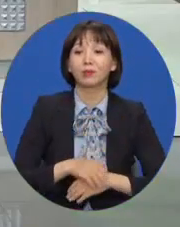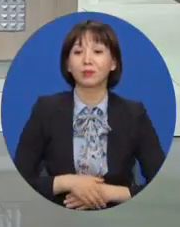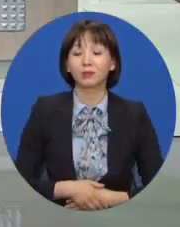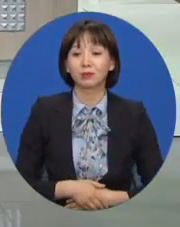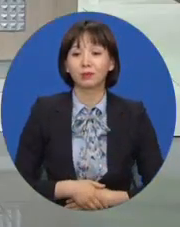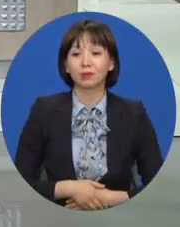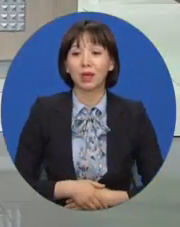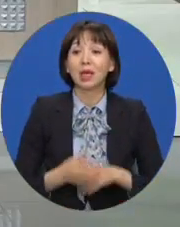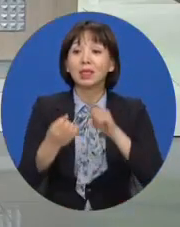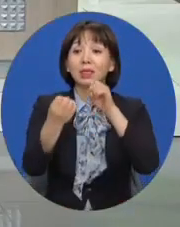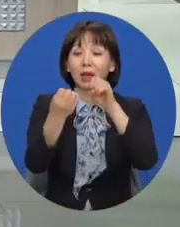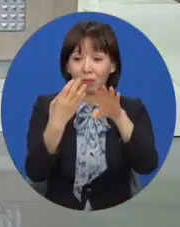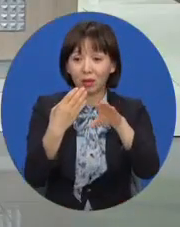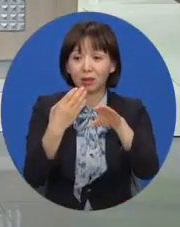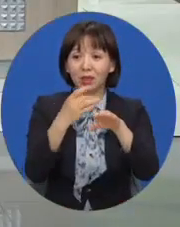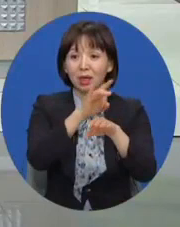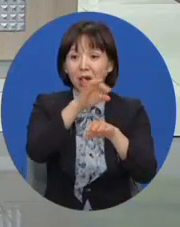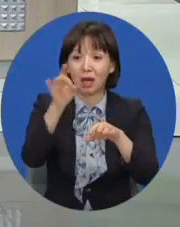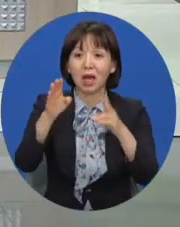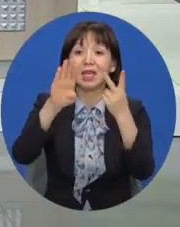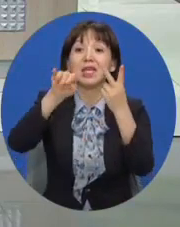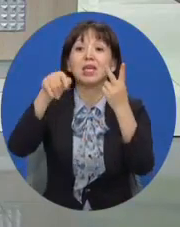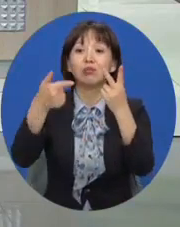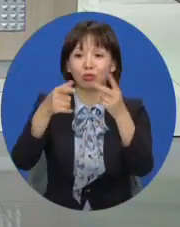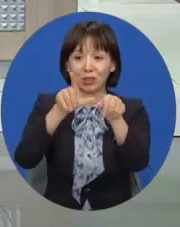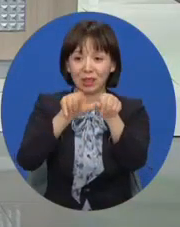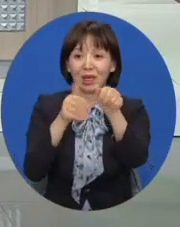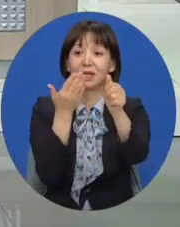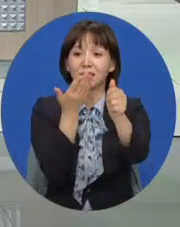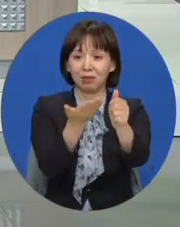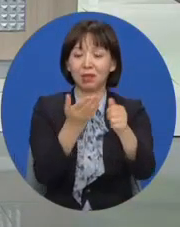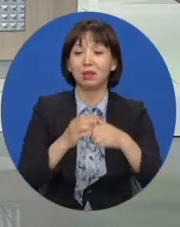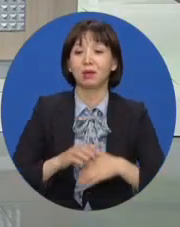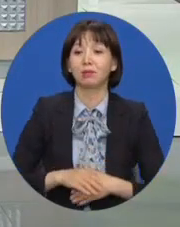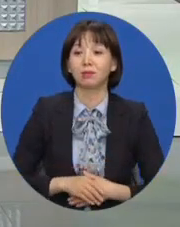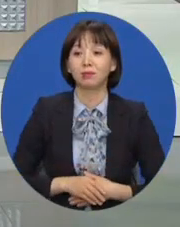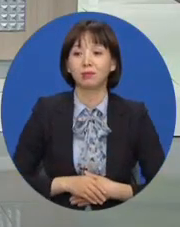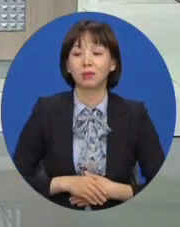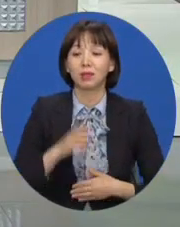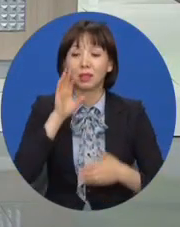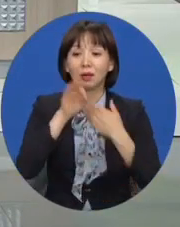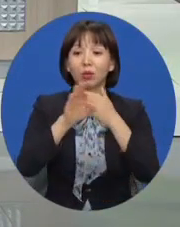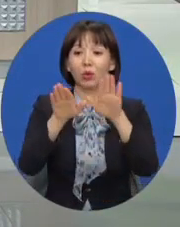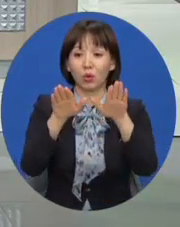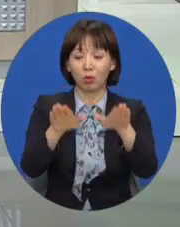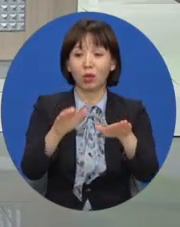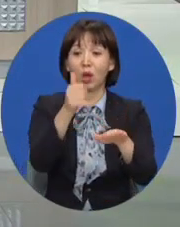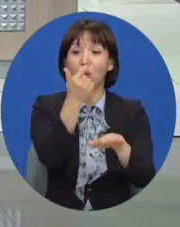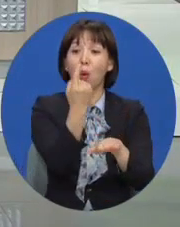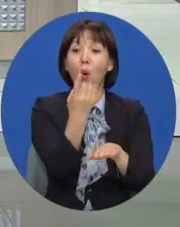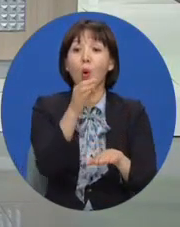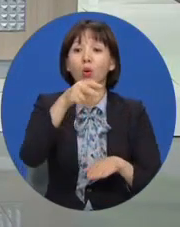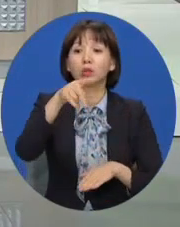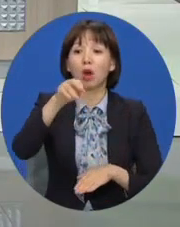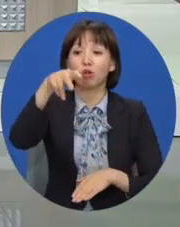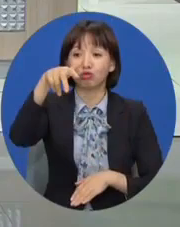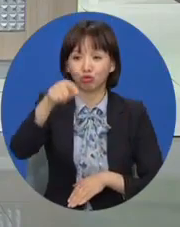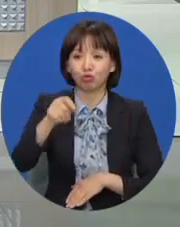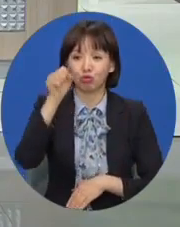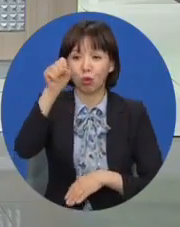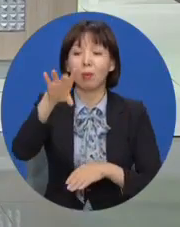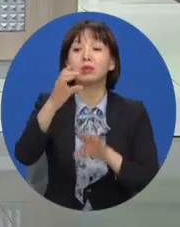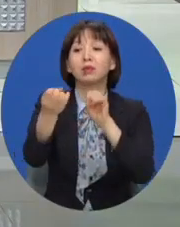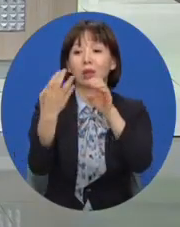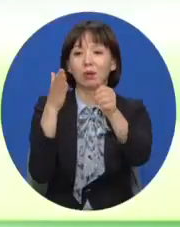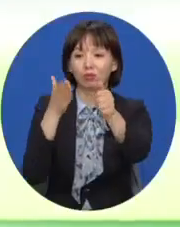드리겠습니다. 답변은 각 후보들께 2분 동안 시간을 드리겠습니다. 그러면 이번에는 홍성주 후보부터 답변해